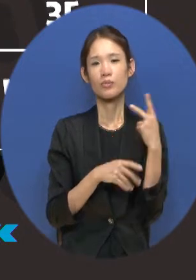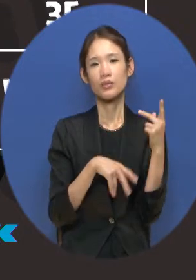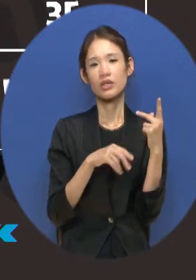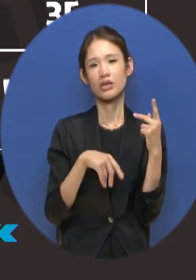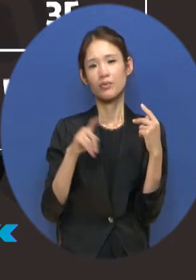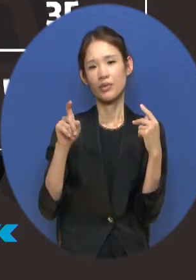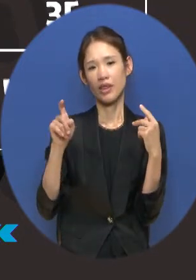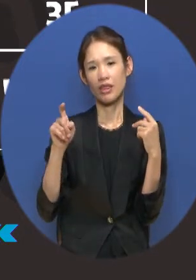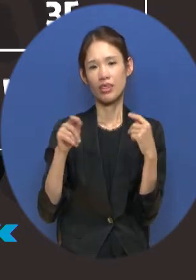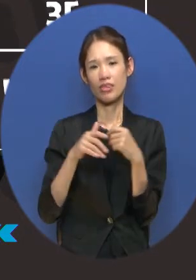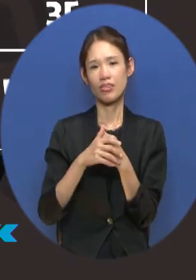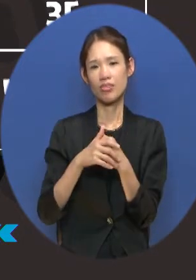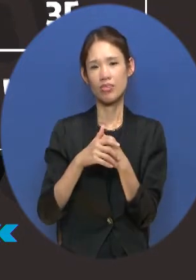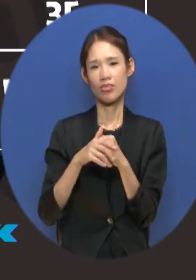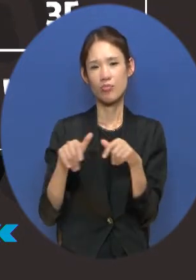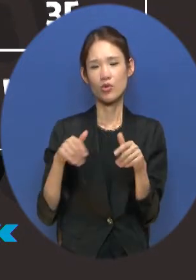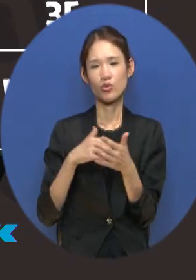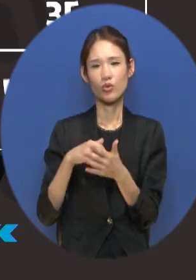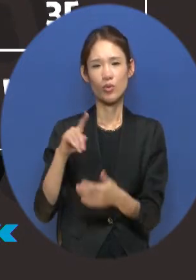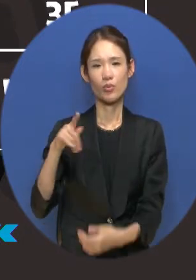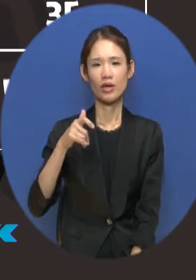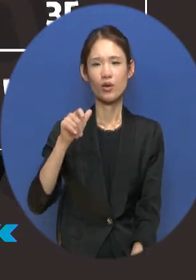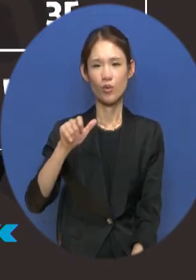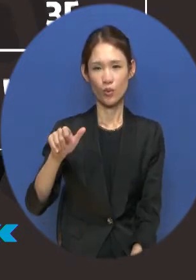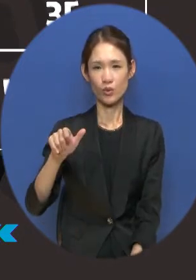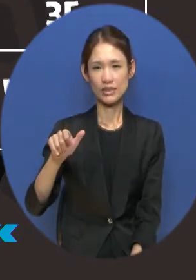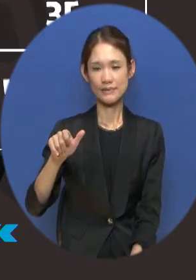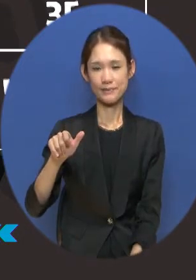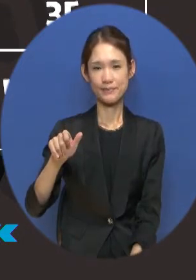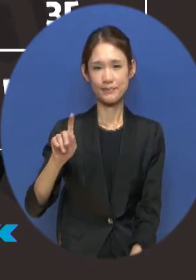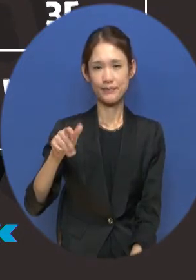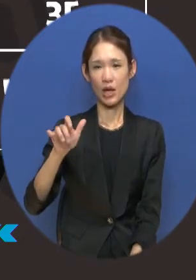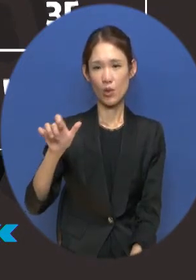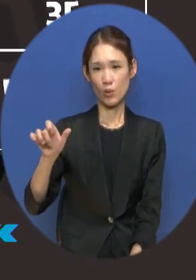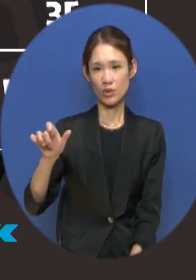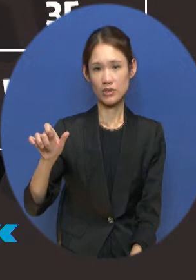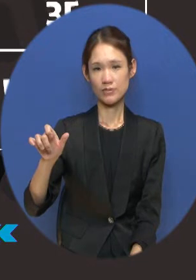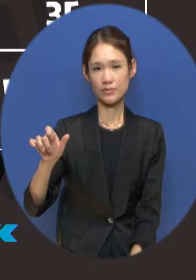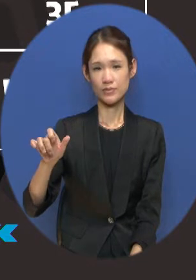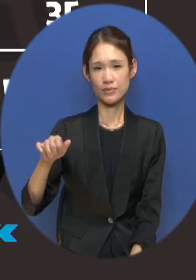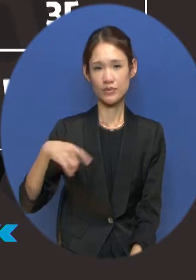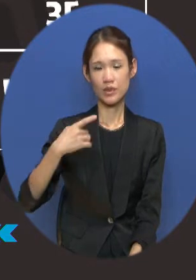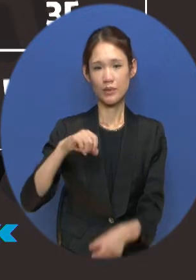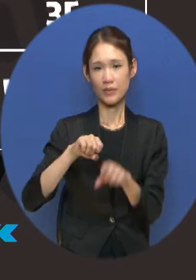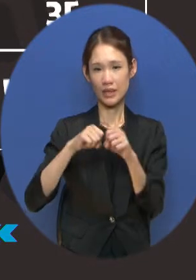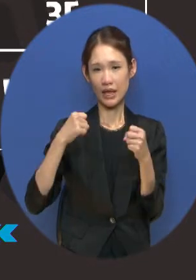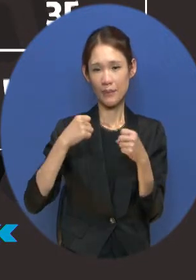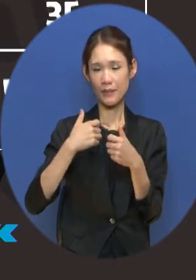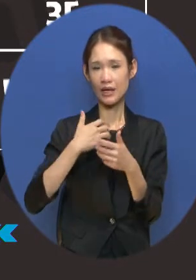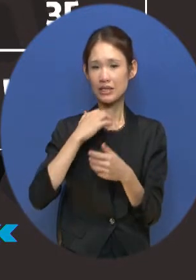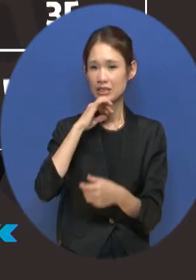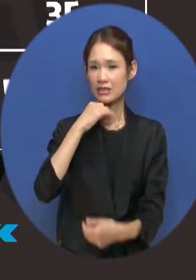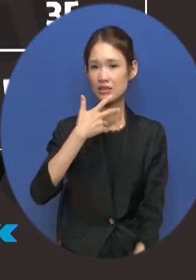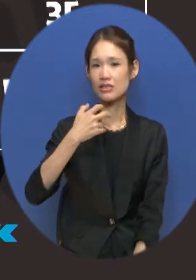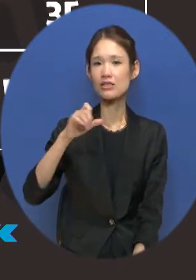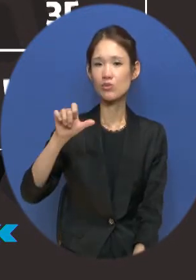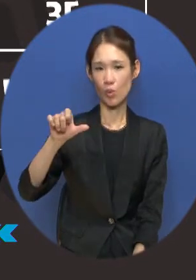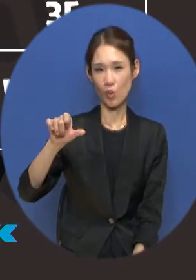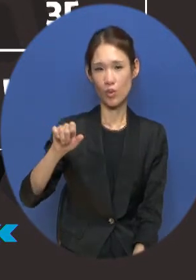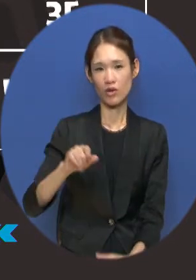그러니까 미세먼지죠, 미세먼지 보통 예, 150 정도로 지금 돼 있고요. 그다음에 대만이 75로 돼